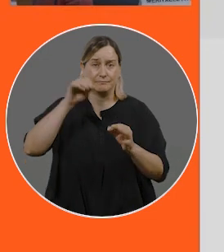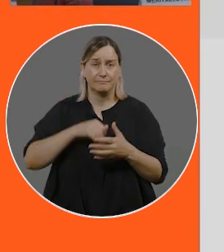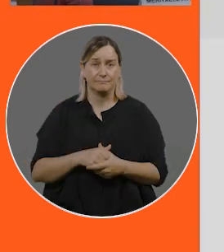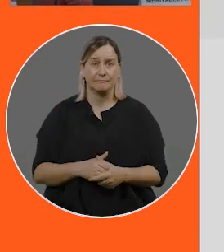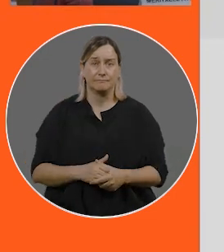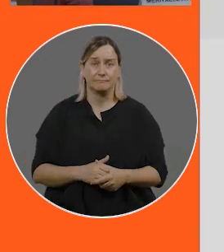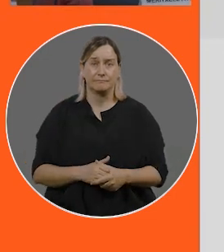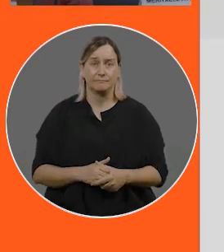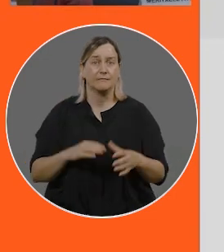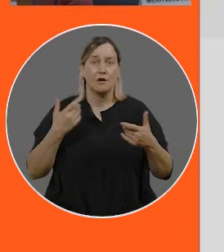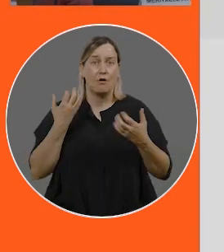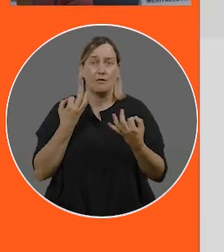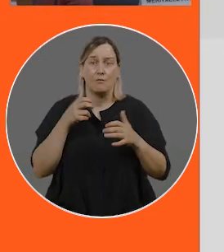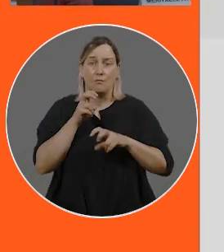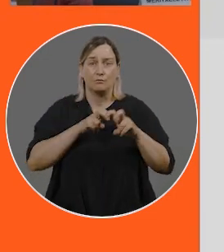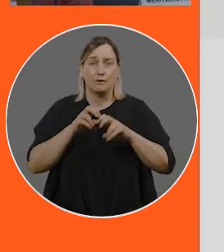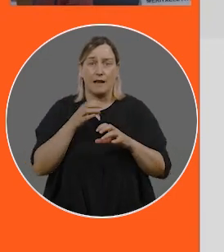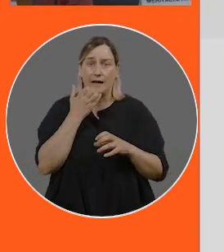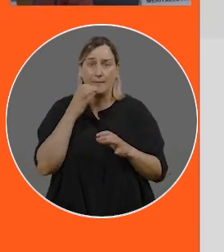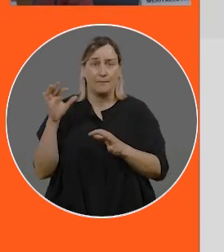he de buscar exemples i ja està.